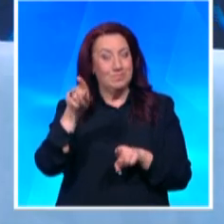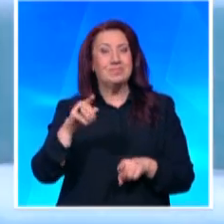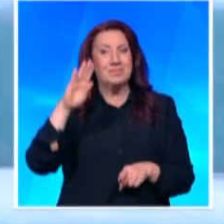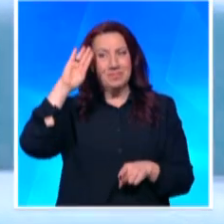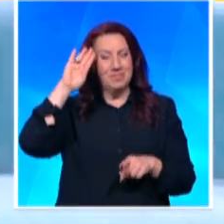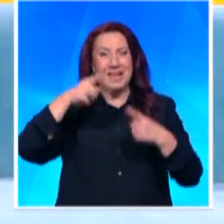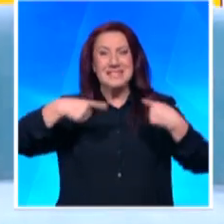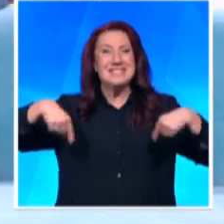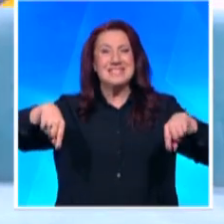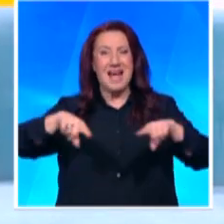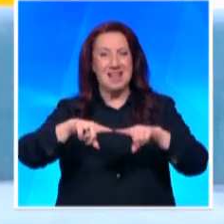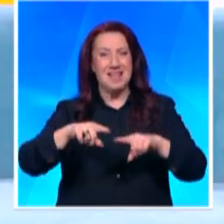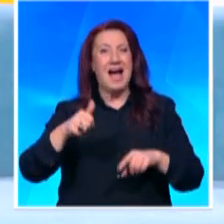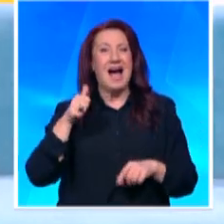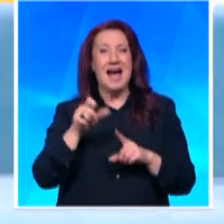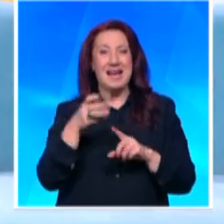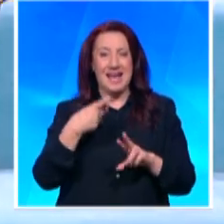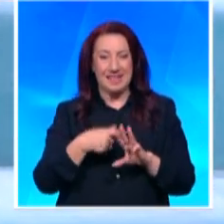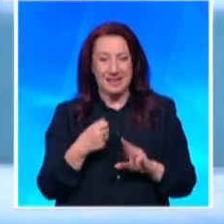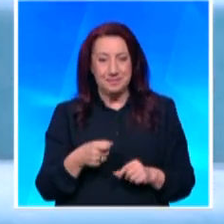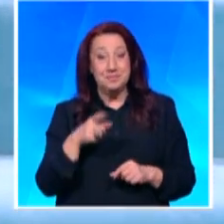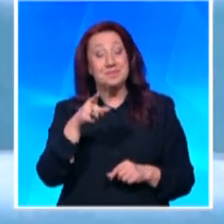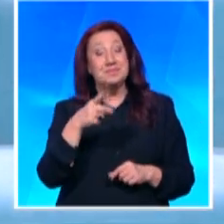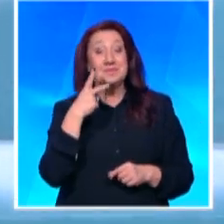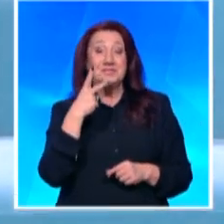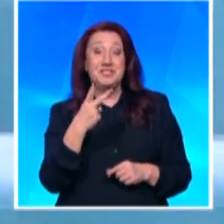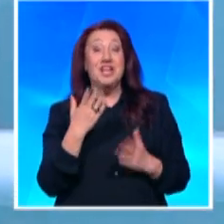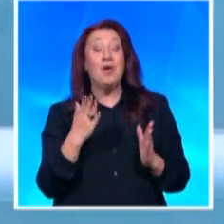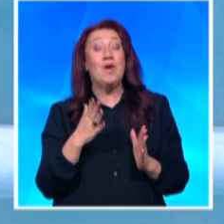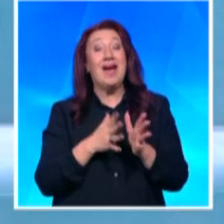Миле Китич и с коя народна песен ще изненада зрителите, гледайте